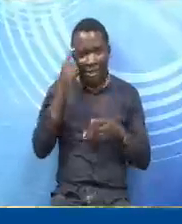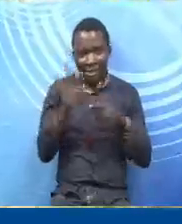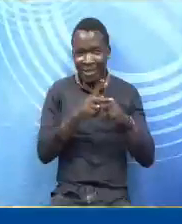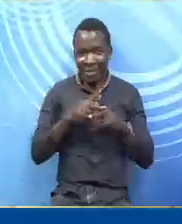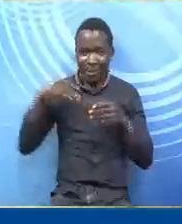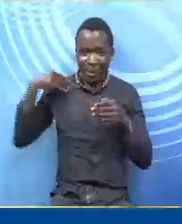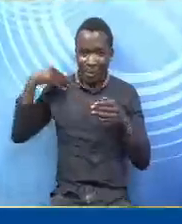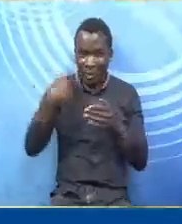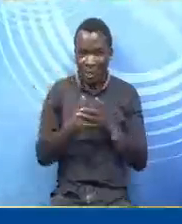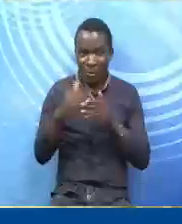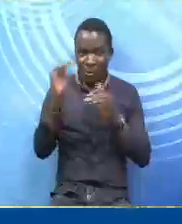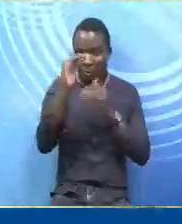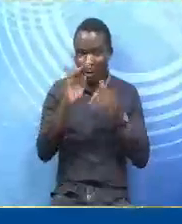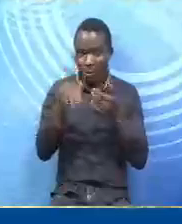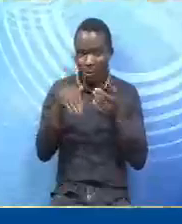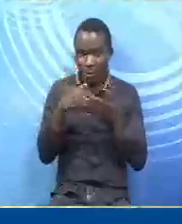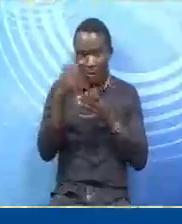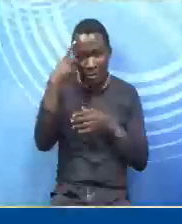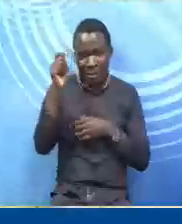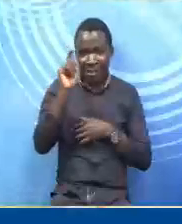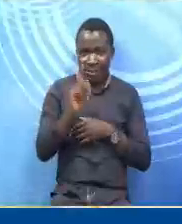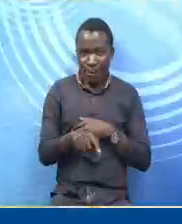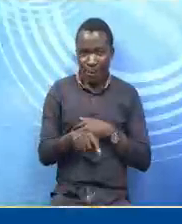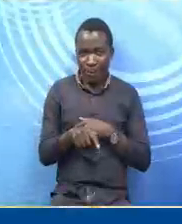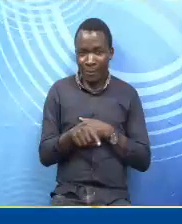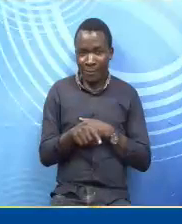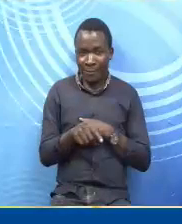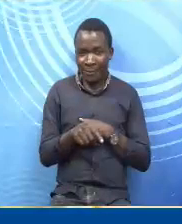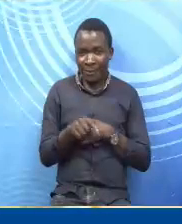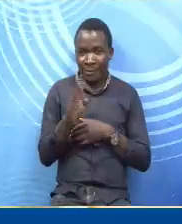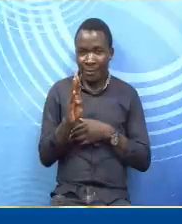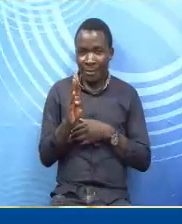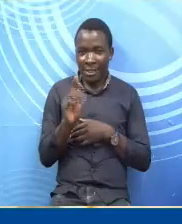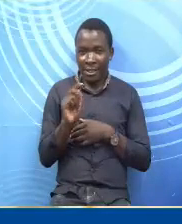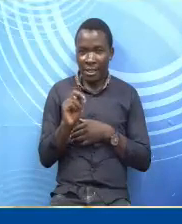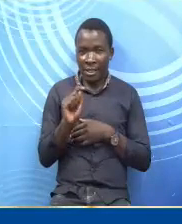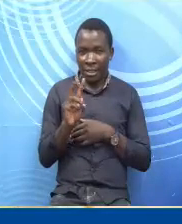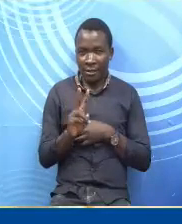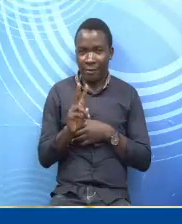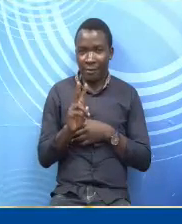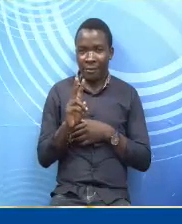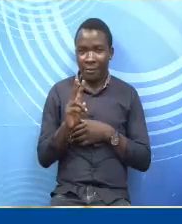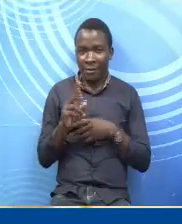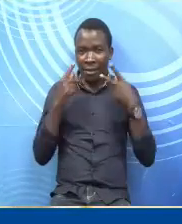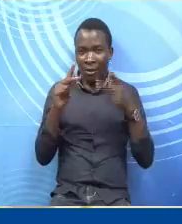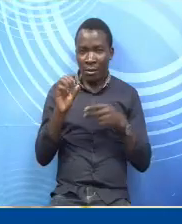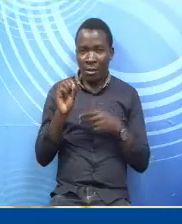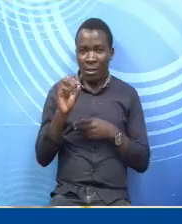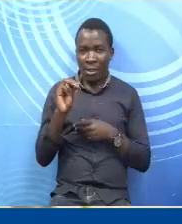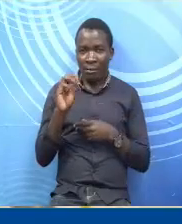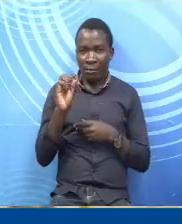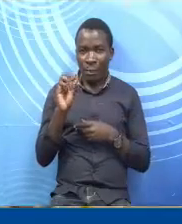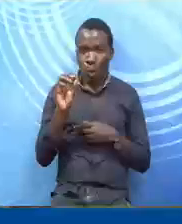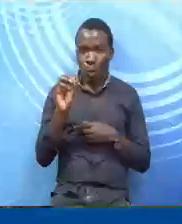ku rwego rw'uko ngo bose bari bazi ko ari ikiremba iyi ni BTNTV Ngendi Mahoro Samson mu murenge wa Kigoma